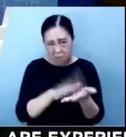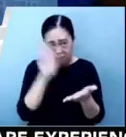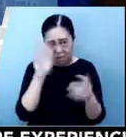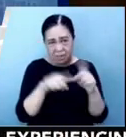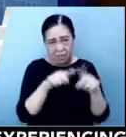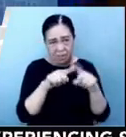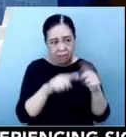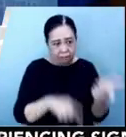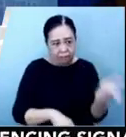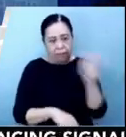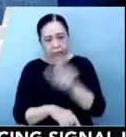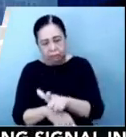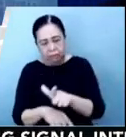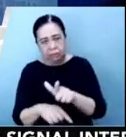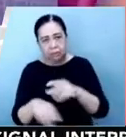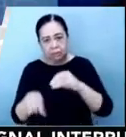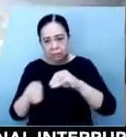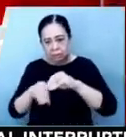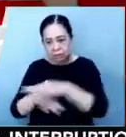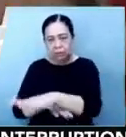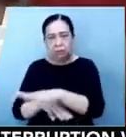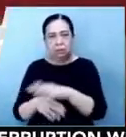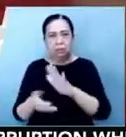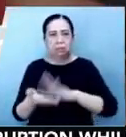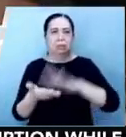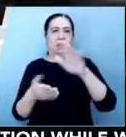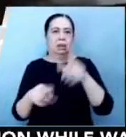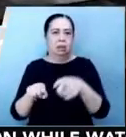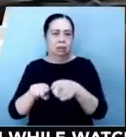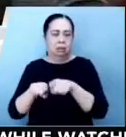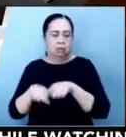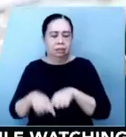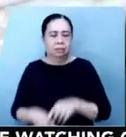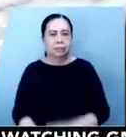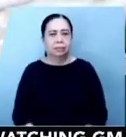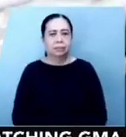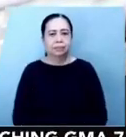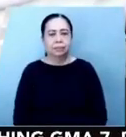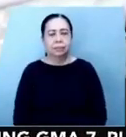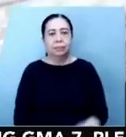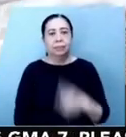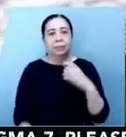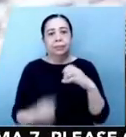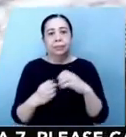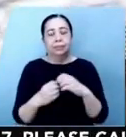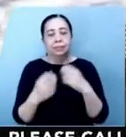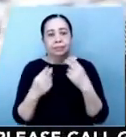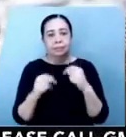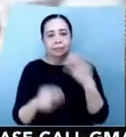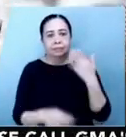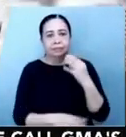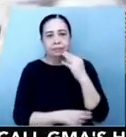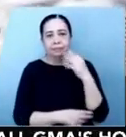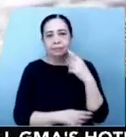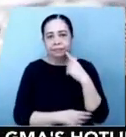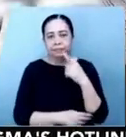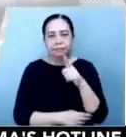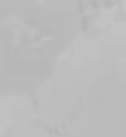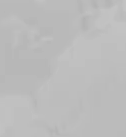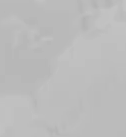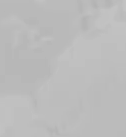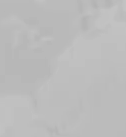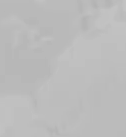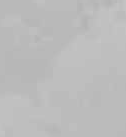impact on the overall generation charge. Para sa GMA Integrated News, Maki Pulido, nakatutok, 24 oras.